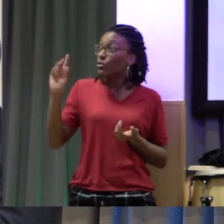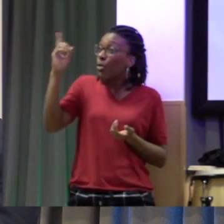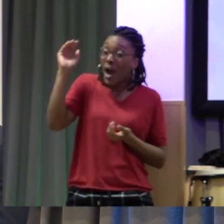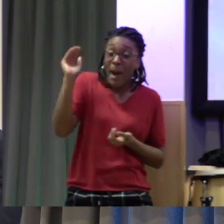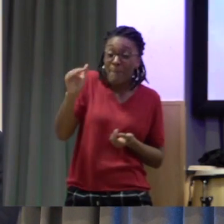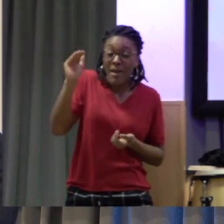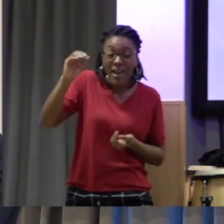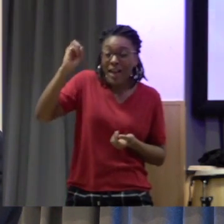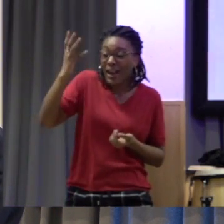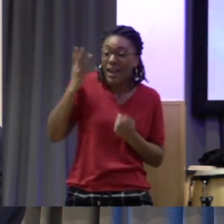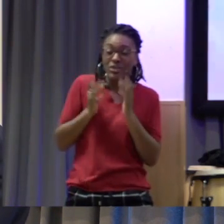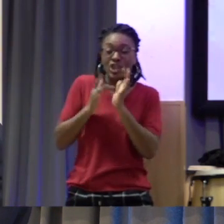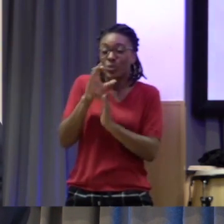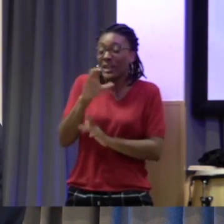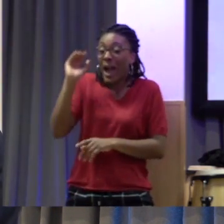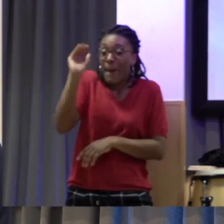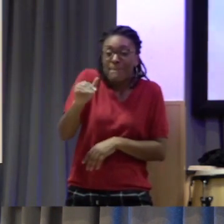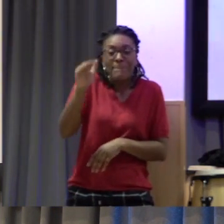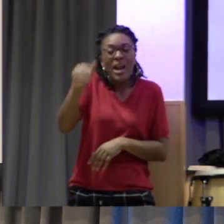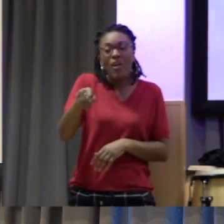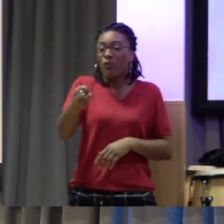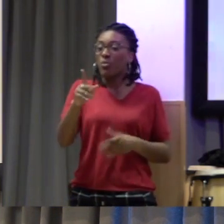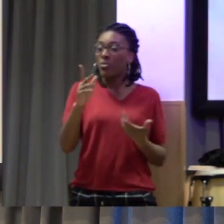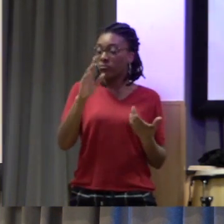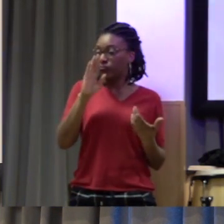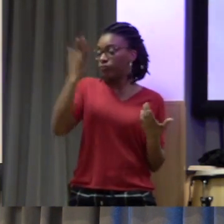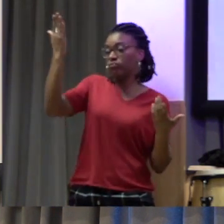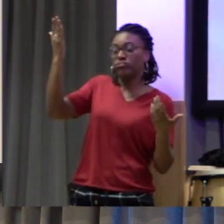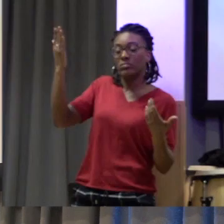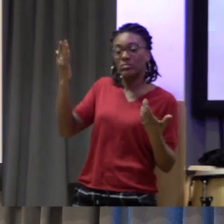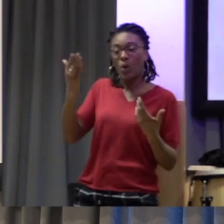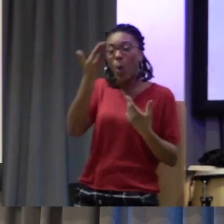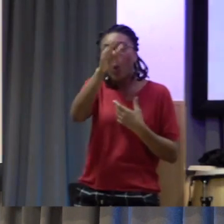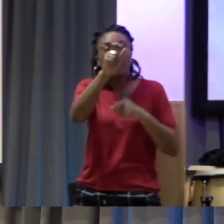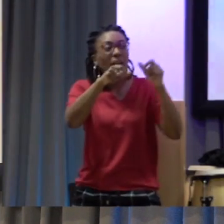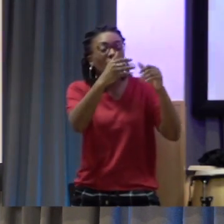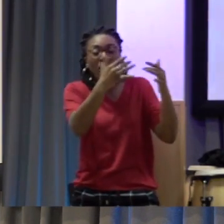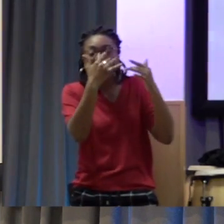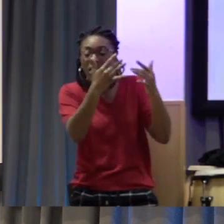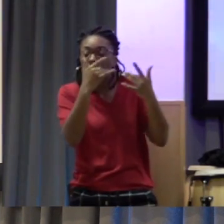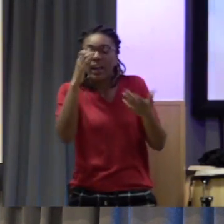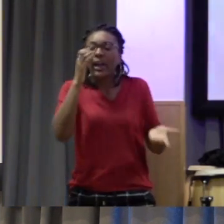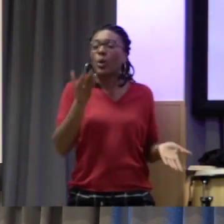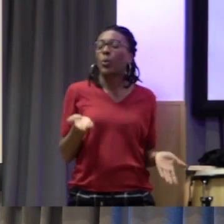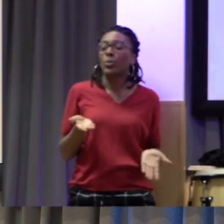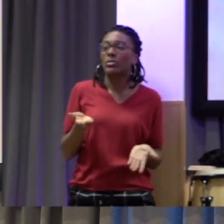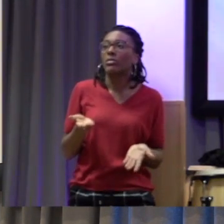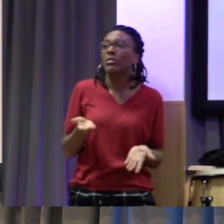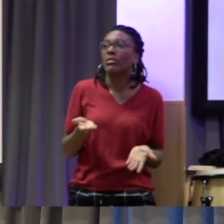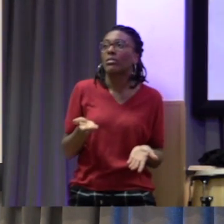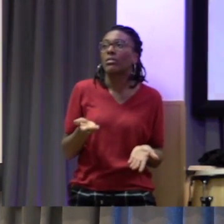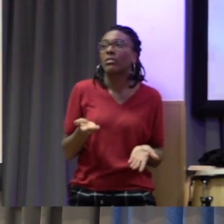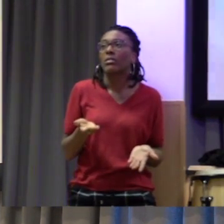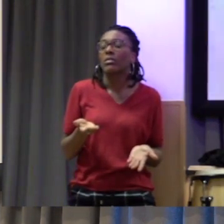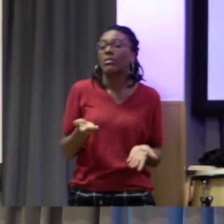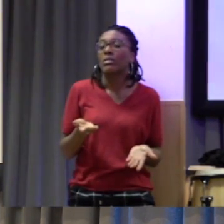la grâce de Christ pour passer à un autre évangile. Et c'est dans ce même état d'esprit qu'il dit, même si un ange